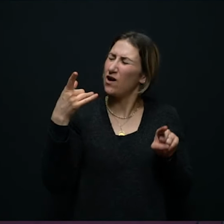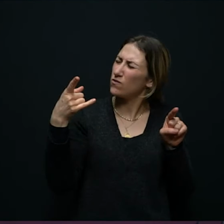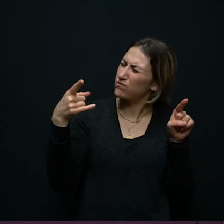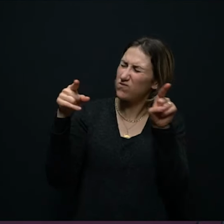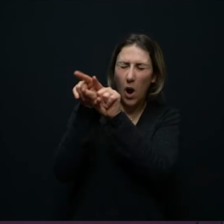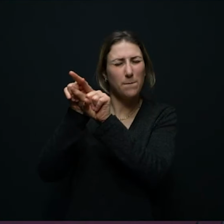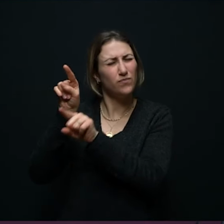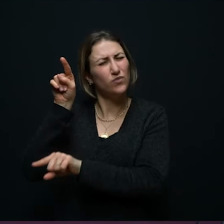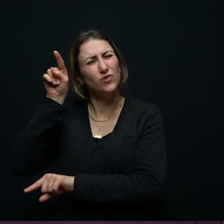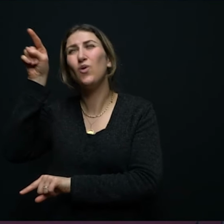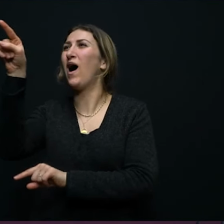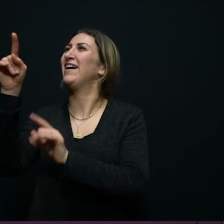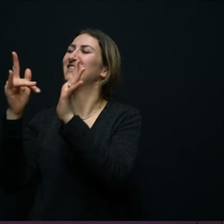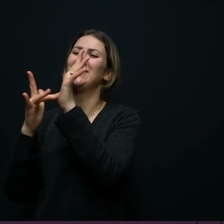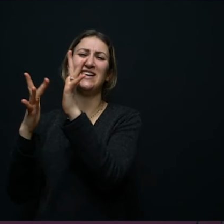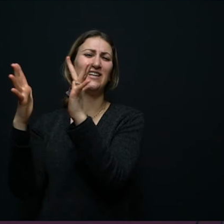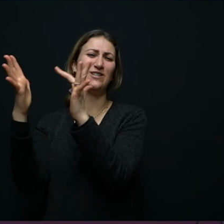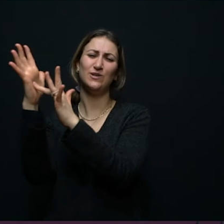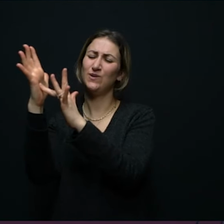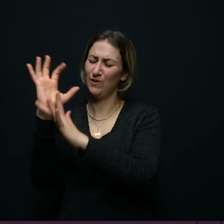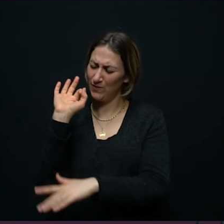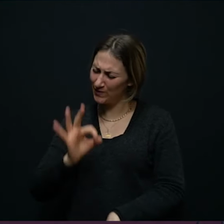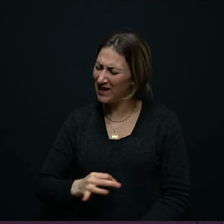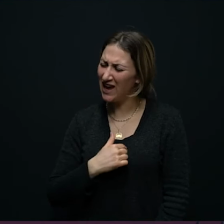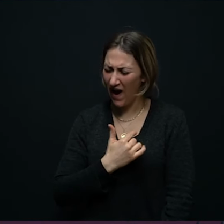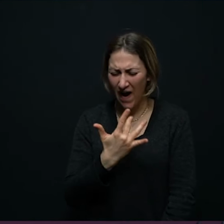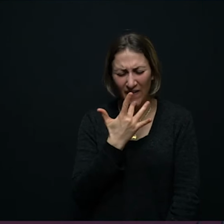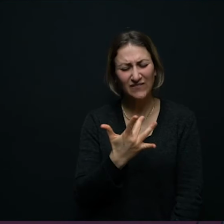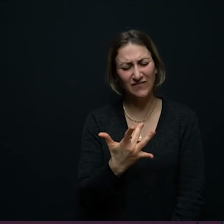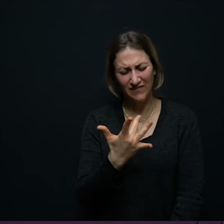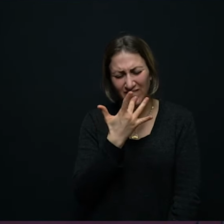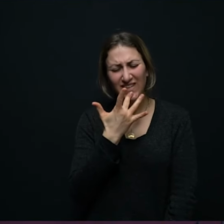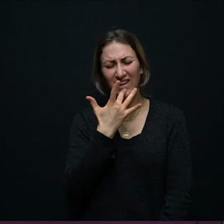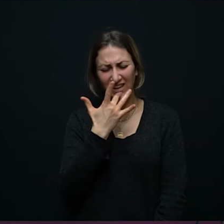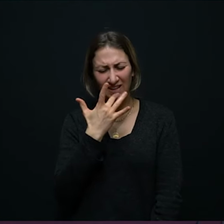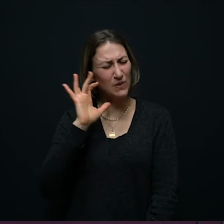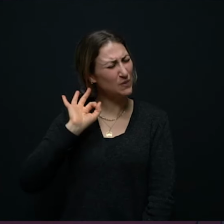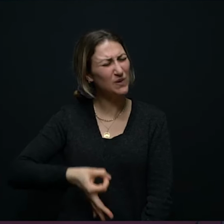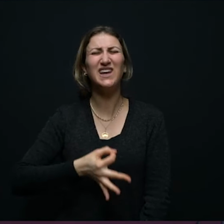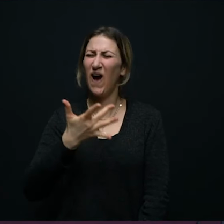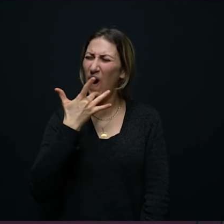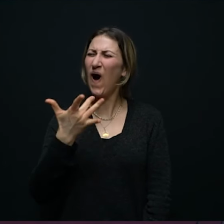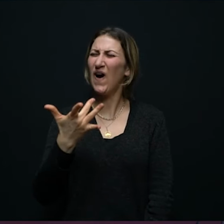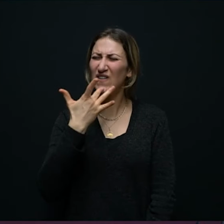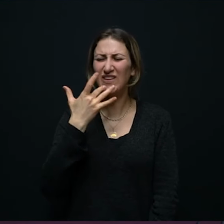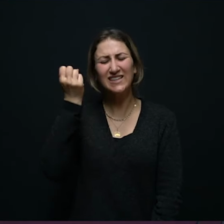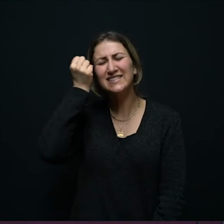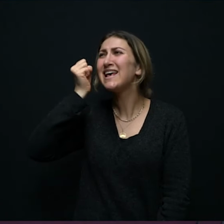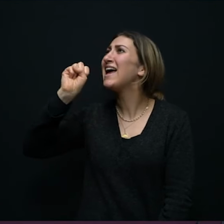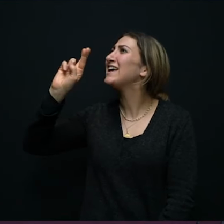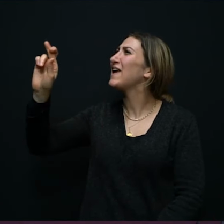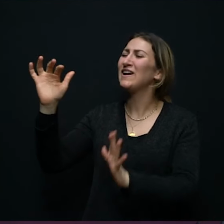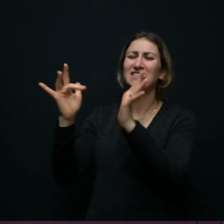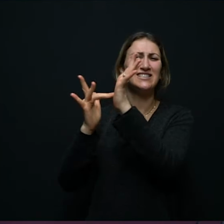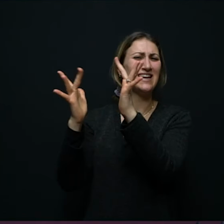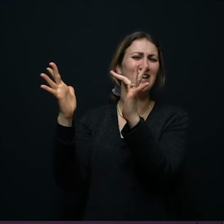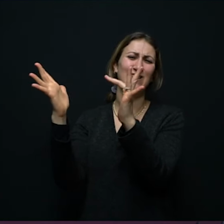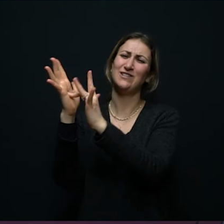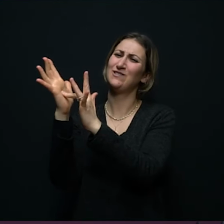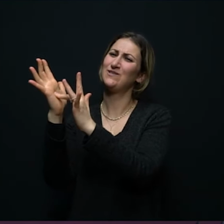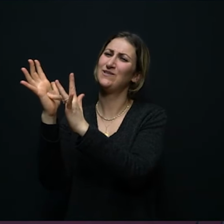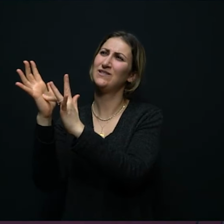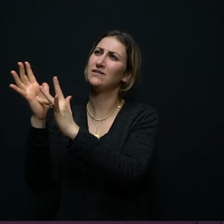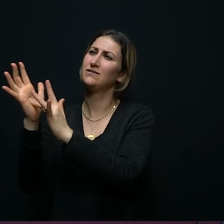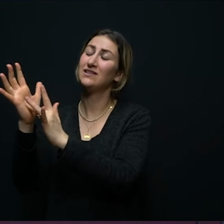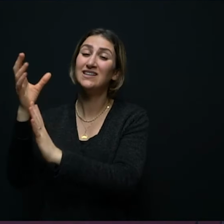c'est ce que je veux c'est ce que nous voulons seigneur jésus vient cet esprit nous